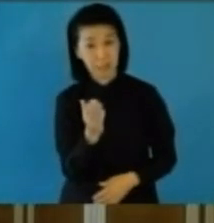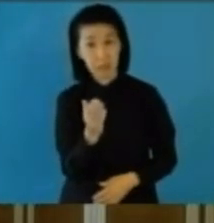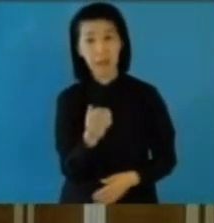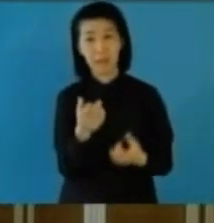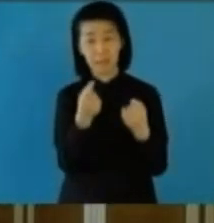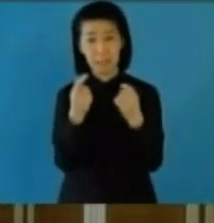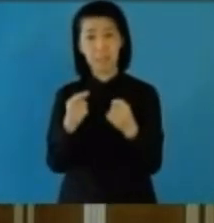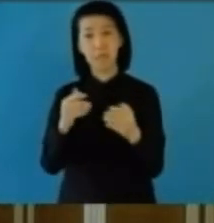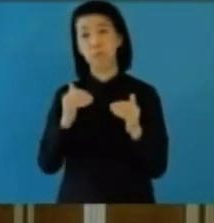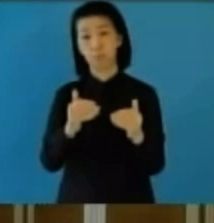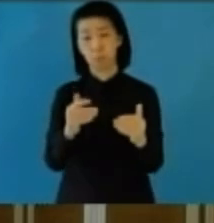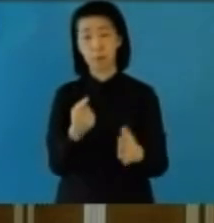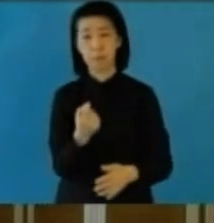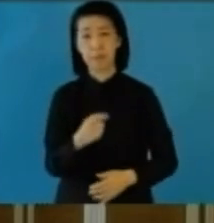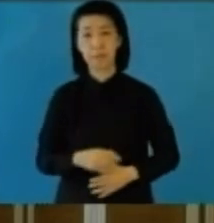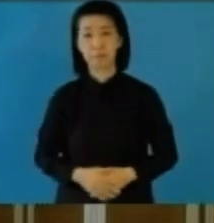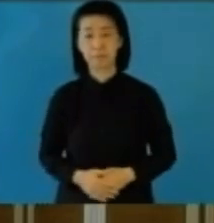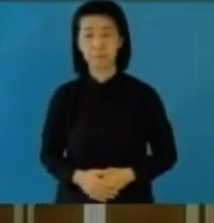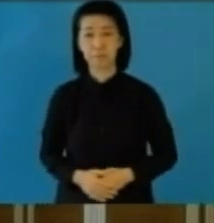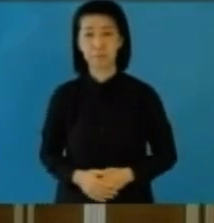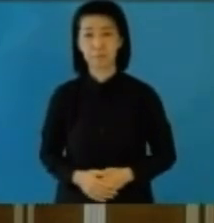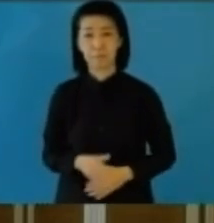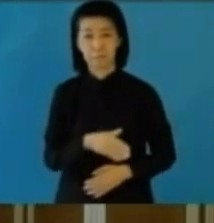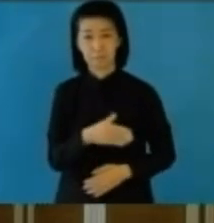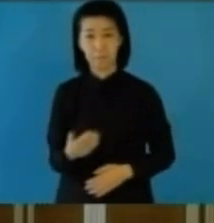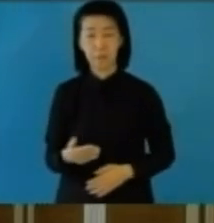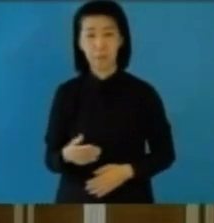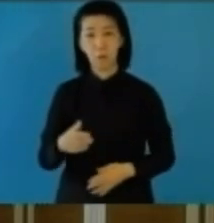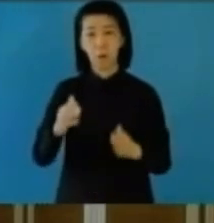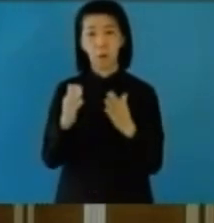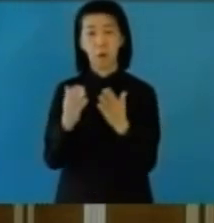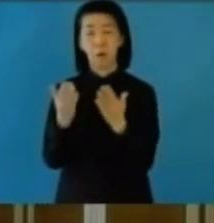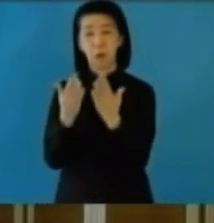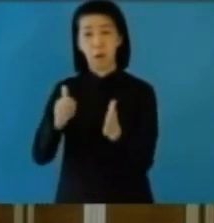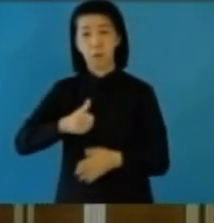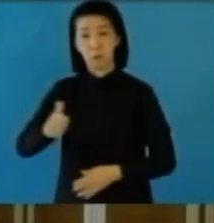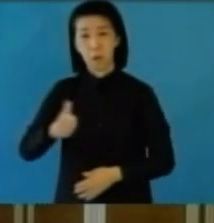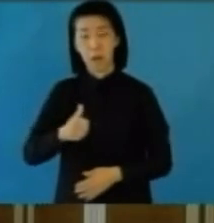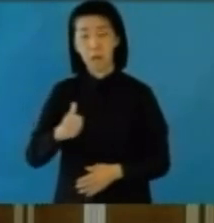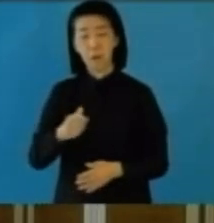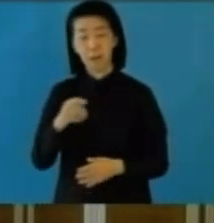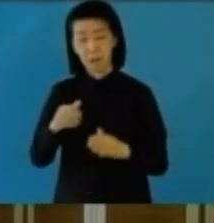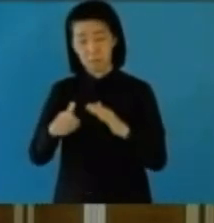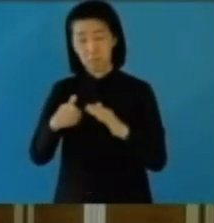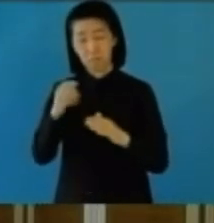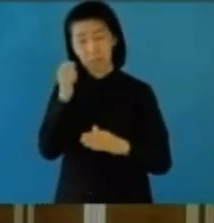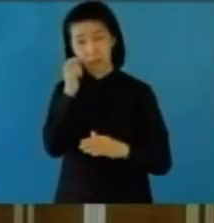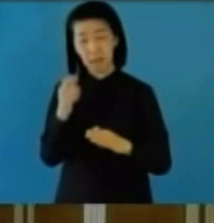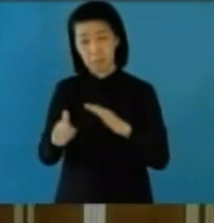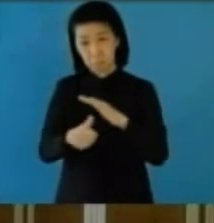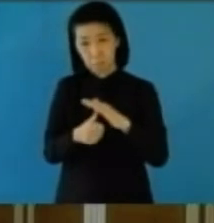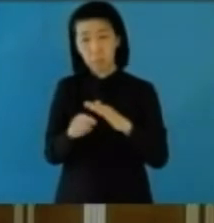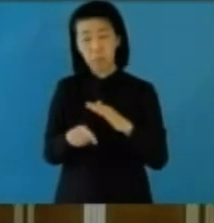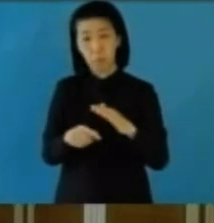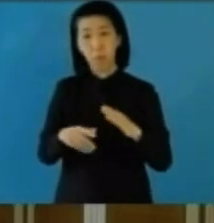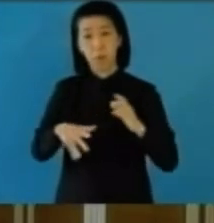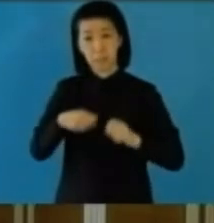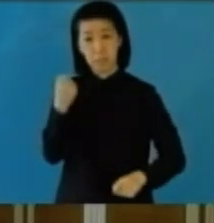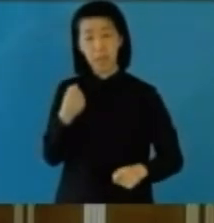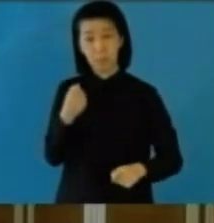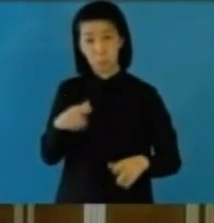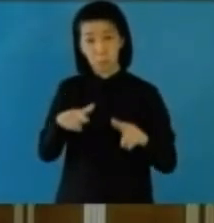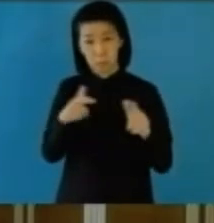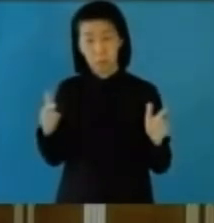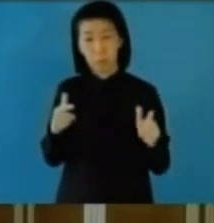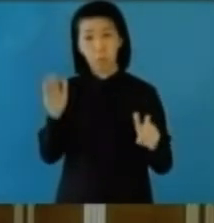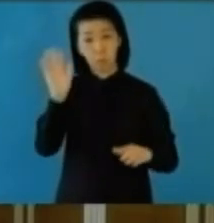ると考えております。次に不登校児童生徒数の増加に対する見解及び今後の取り組みについてであ